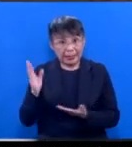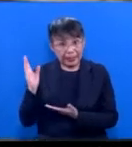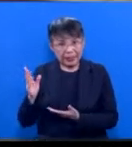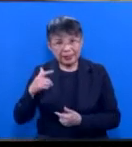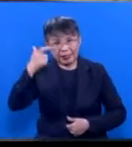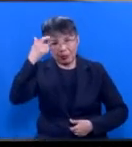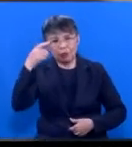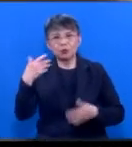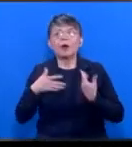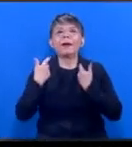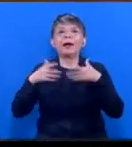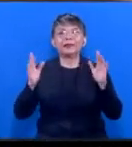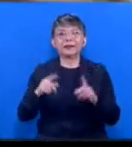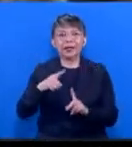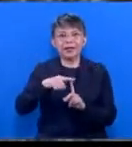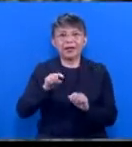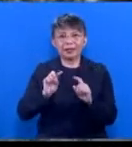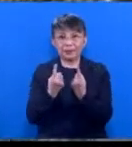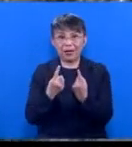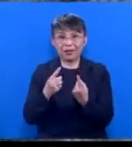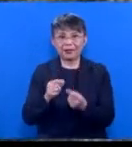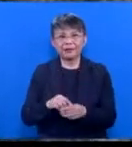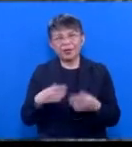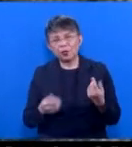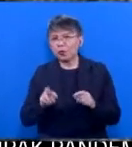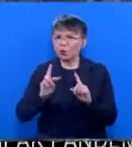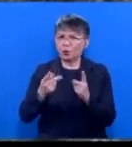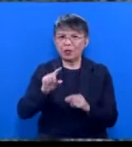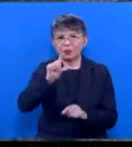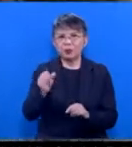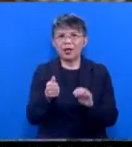Dead ini akan bebas pada tanggal 11 atau